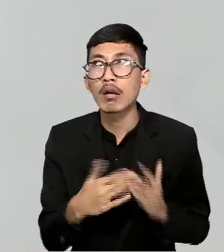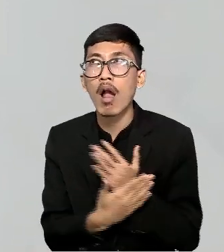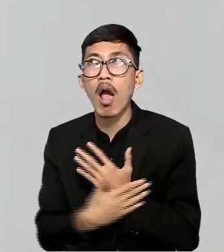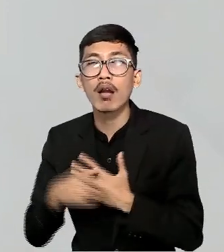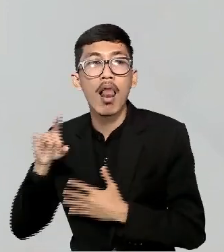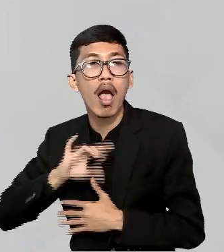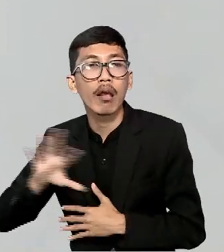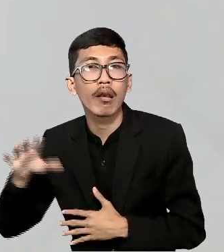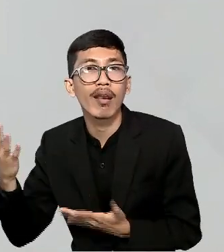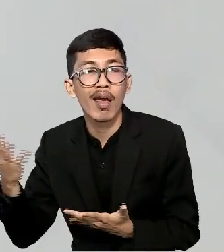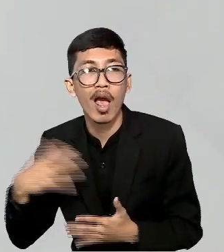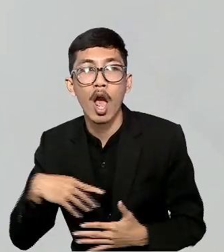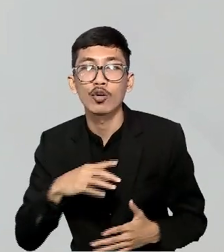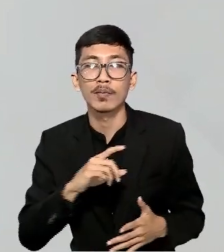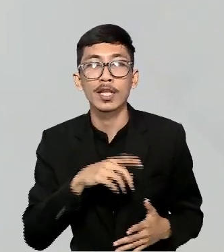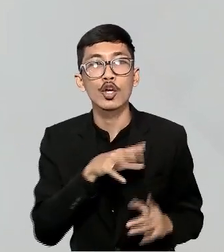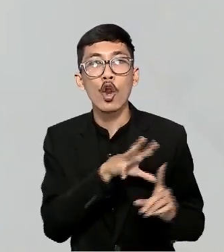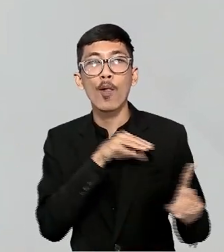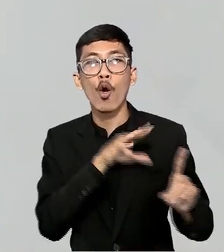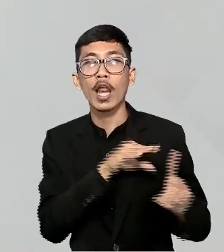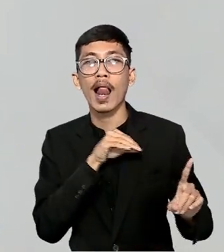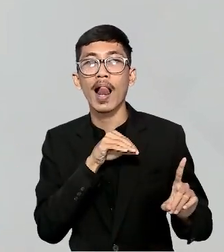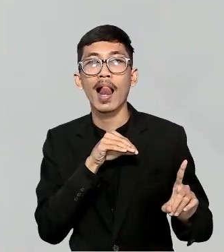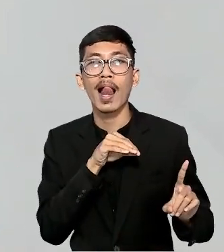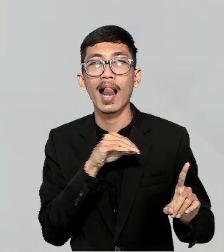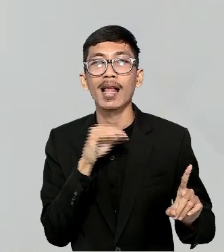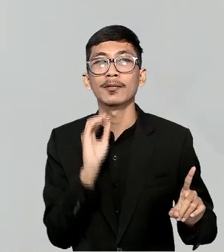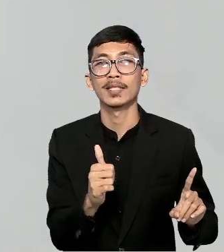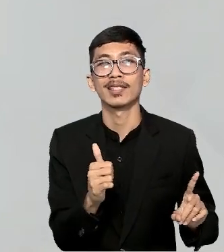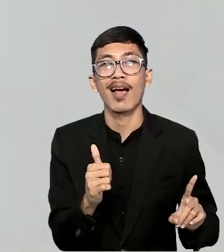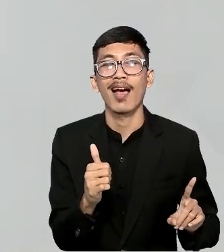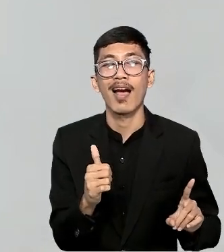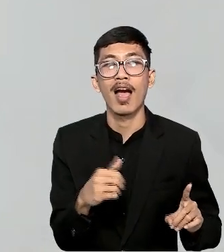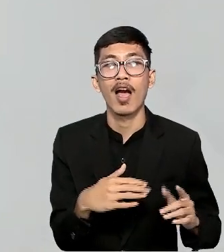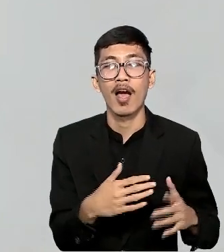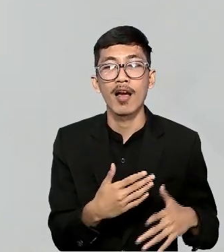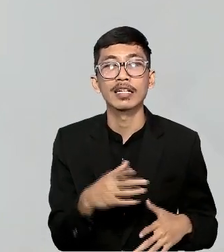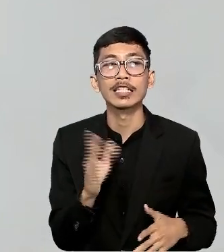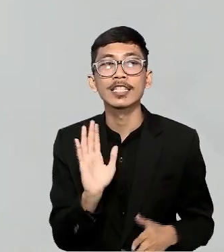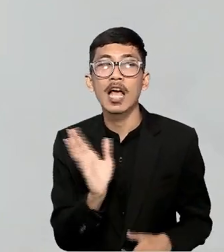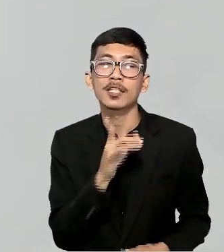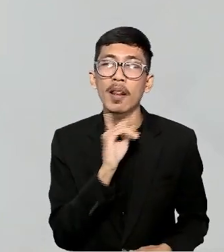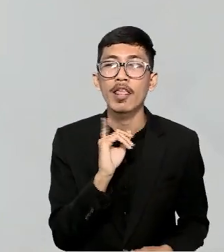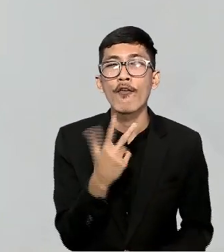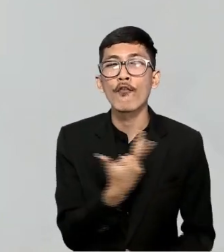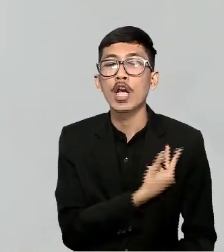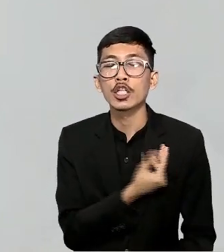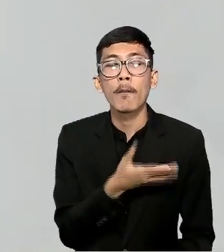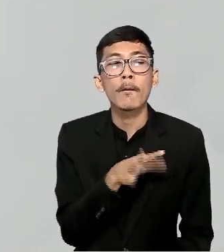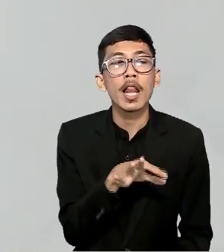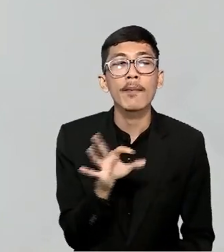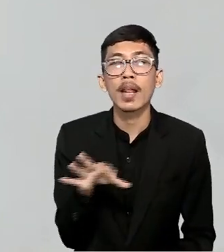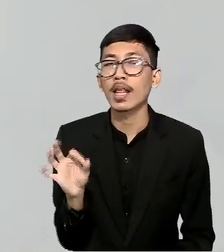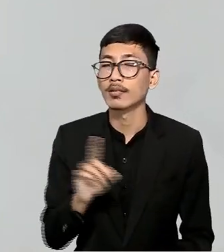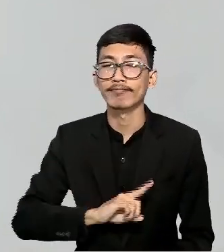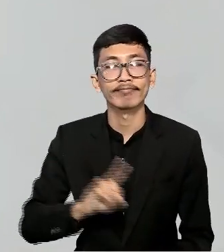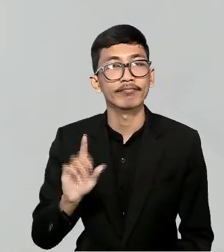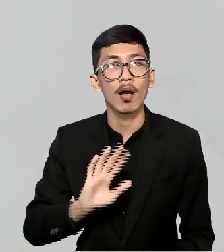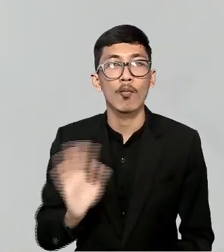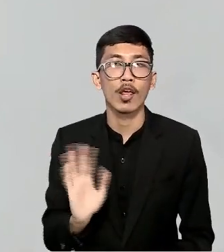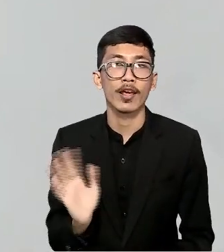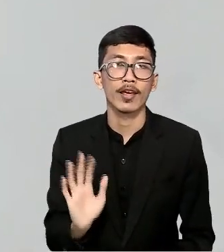mendapatkan vaksin sesegera mungkin jangan menu vaksinasi hanya karena memilih jenis vaksin tertentu kurang lebih itu yang bisa saya